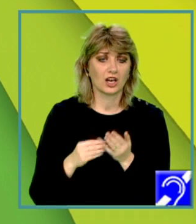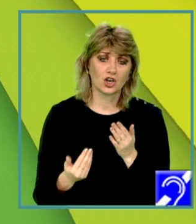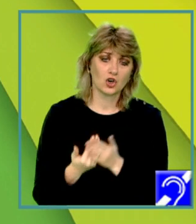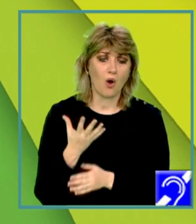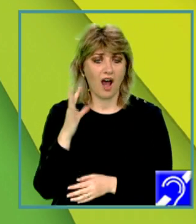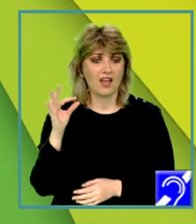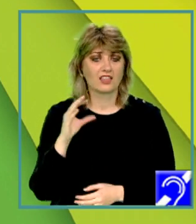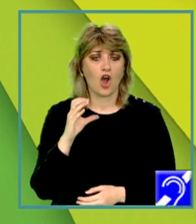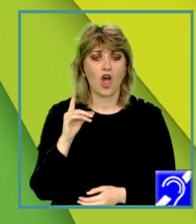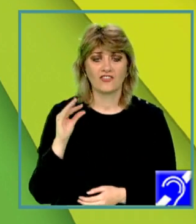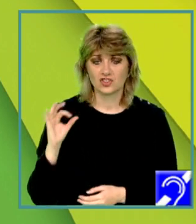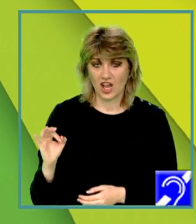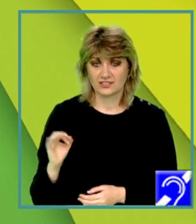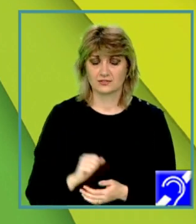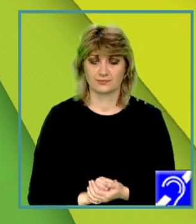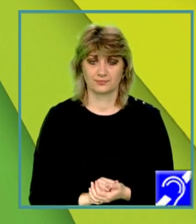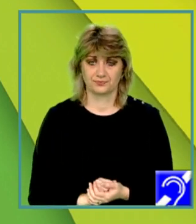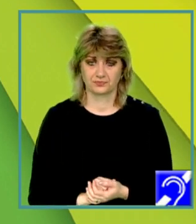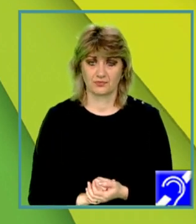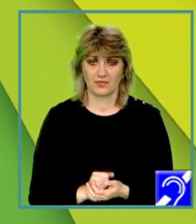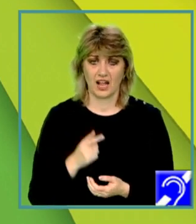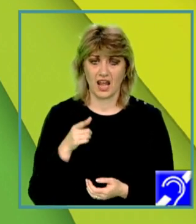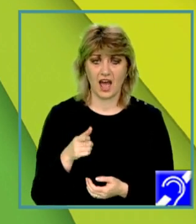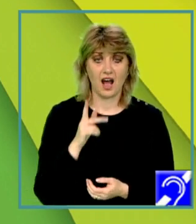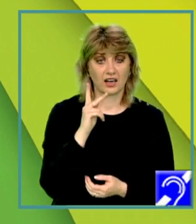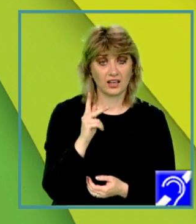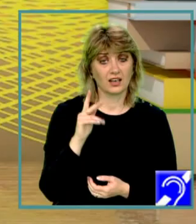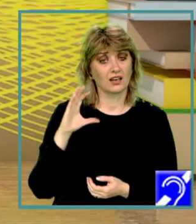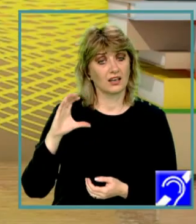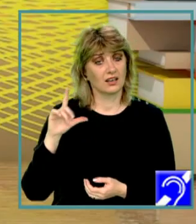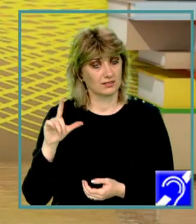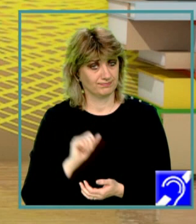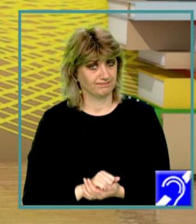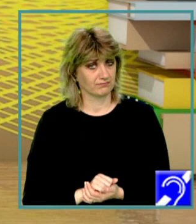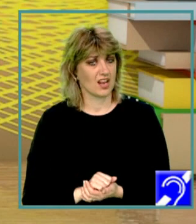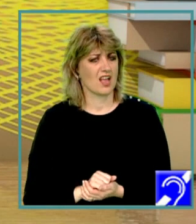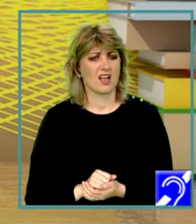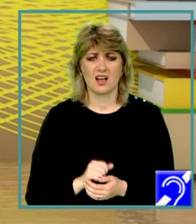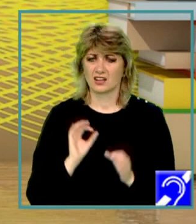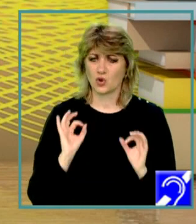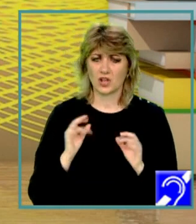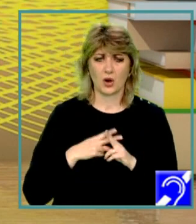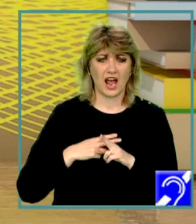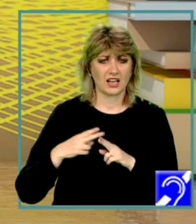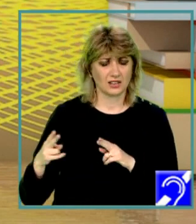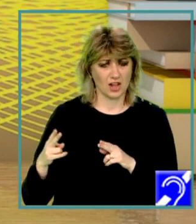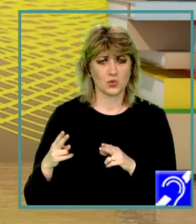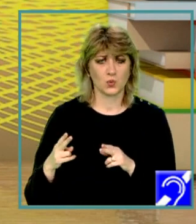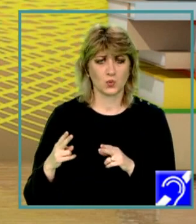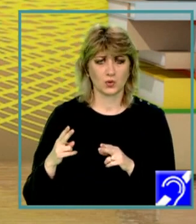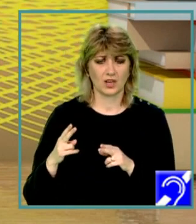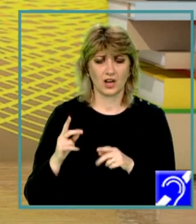coeficient de data aceasta la clorura de potasiu Nu întotdeauna în natură lucrurile